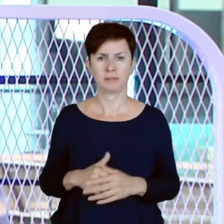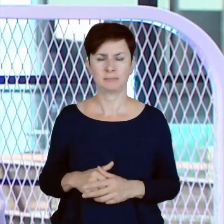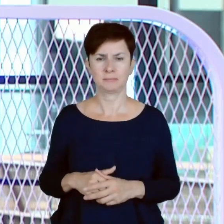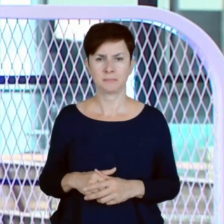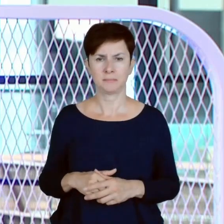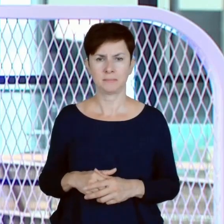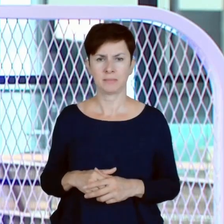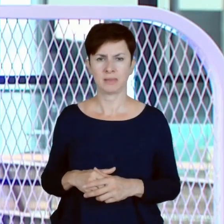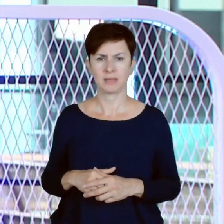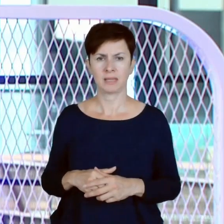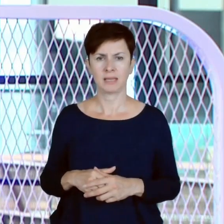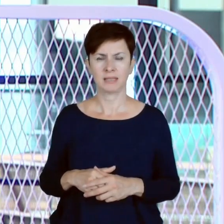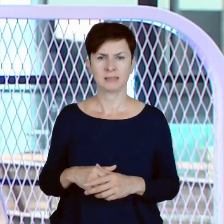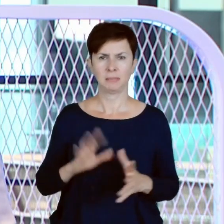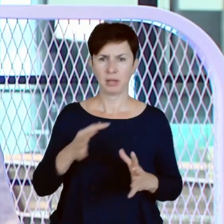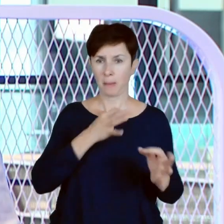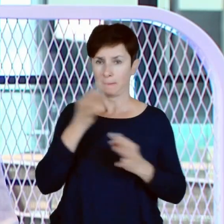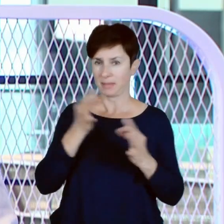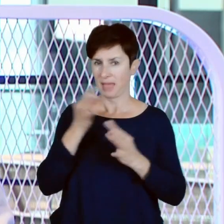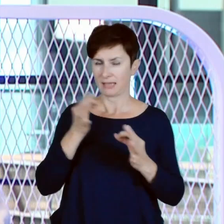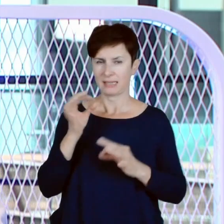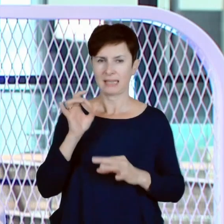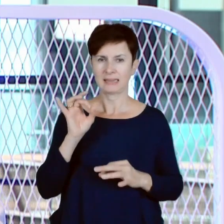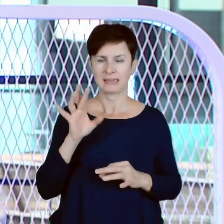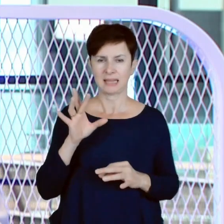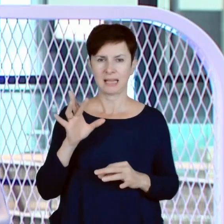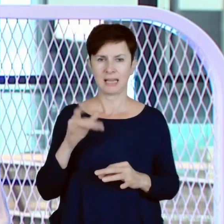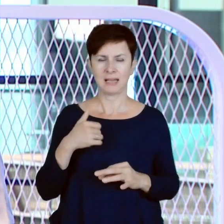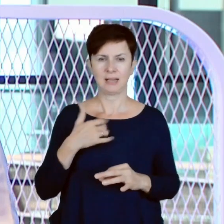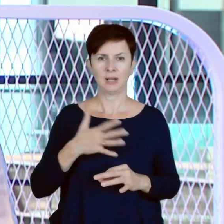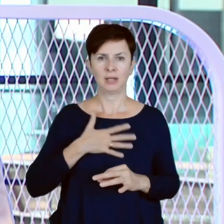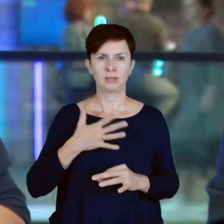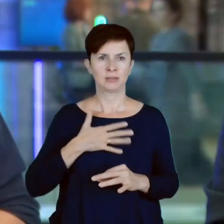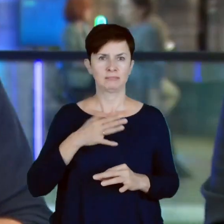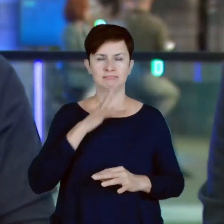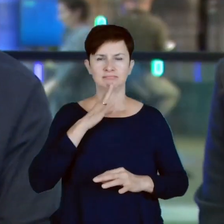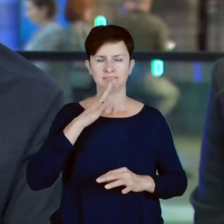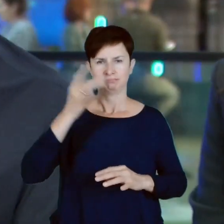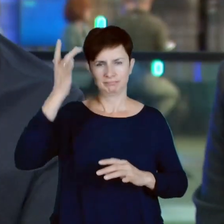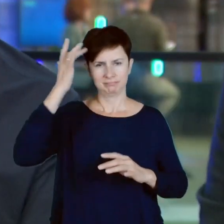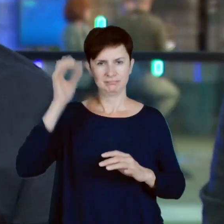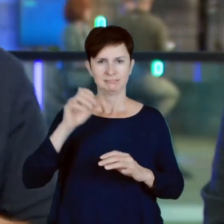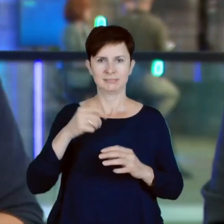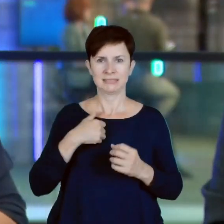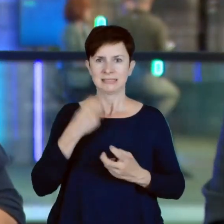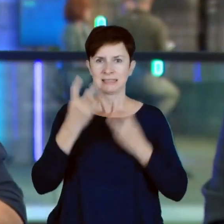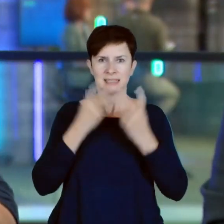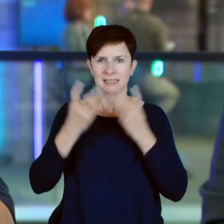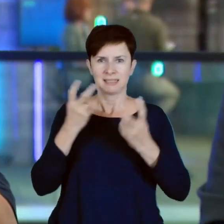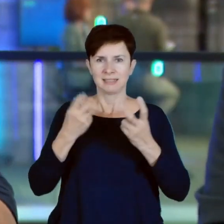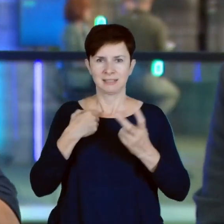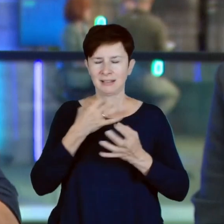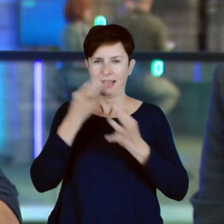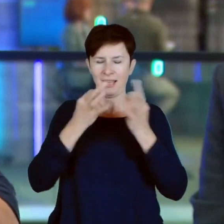Za chwilkę, bo jakby się czuję z jakimś takim mentalnym ADHD. Jest to tak ciekawe, że mam już pewnie pięć wątków.